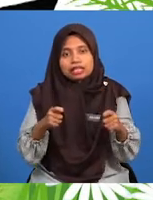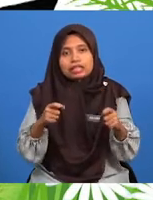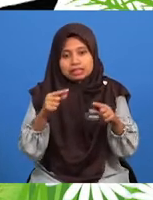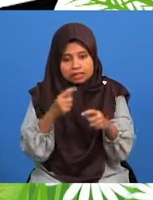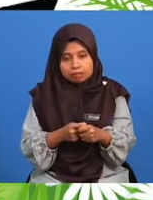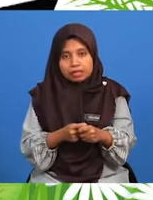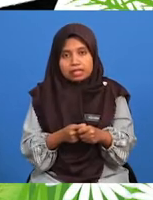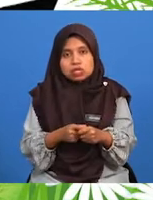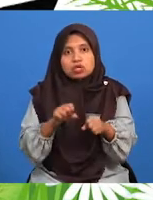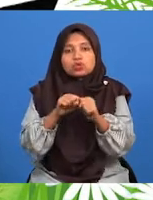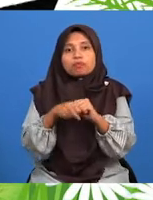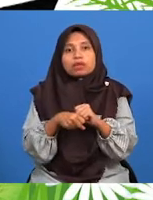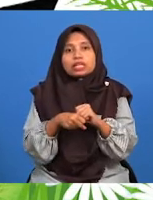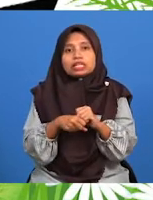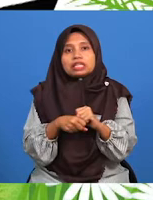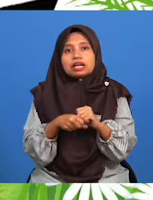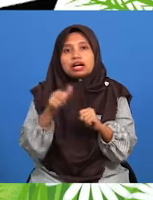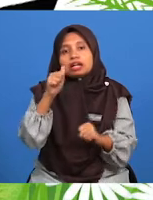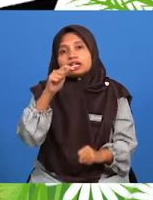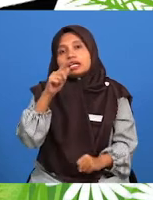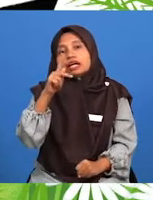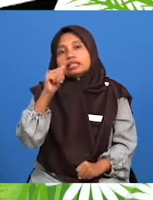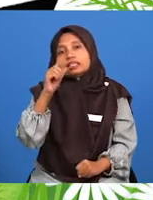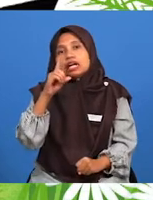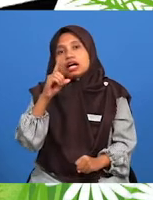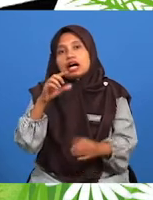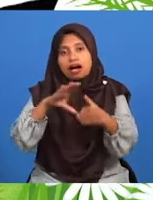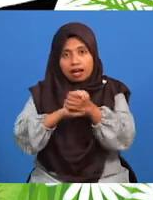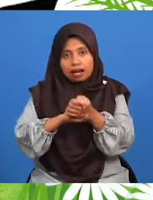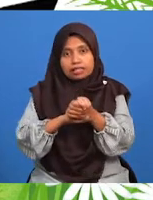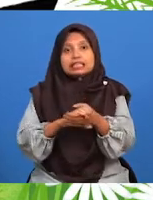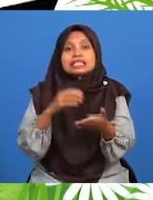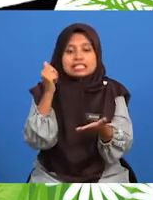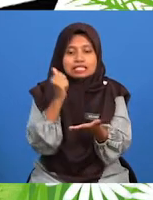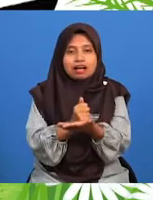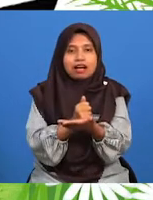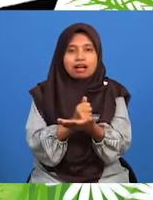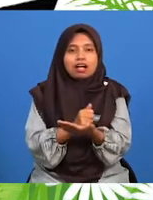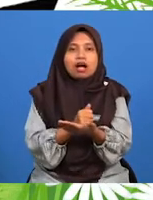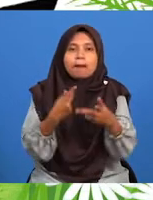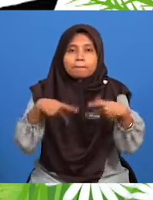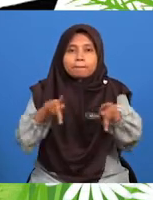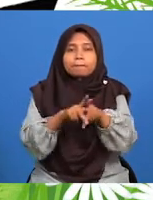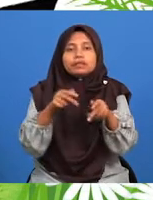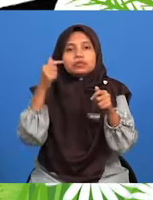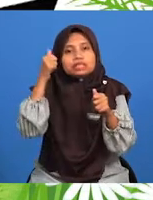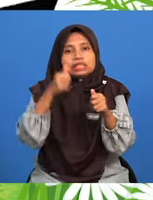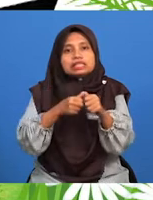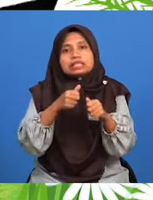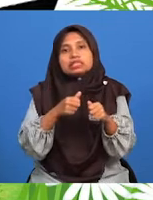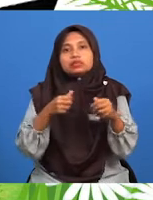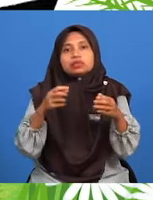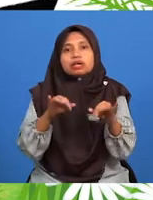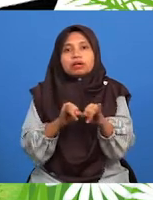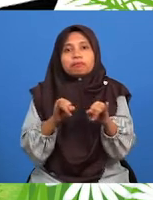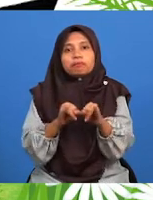murid-murid agar akad Al-Qardu yang kita jalankan adalah sah. Perlu diingat juga